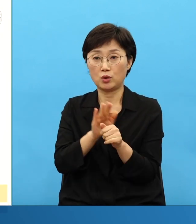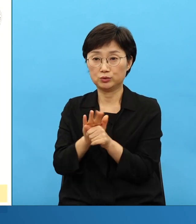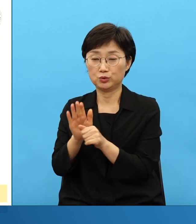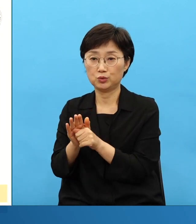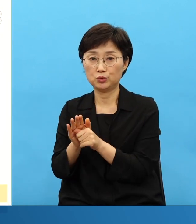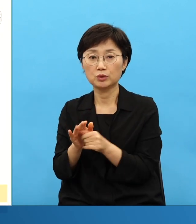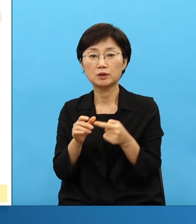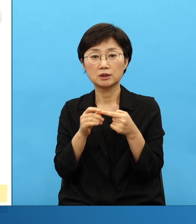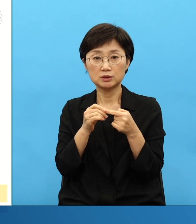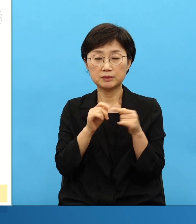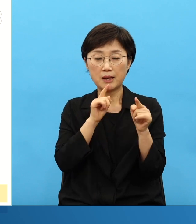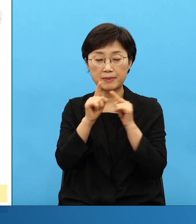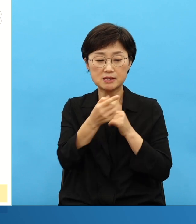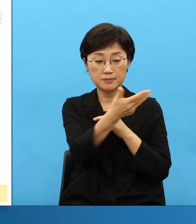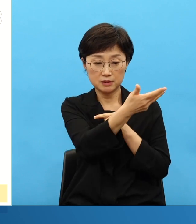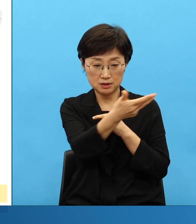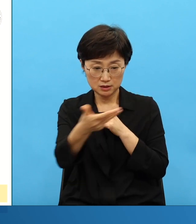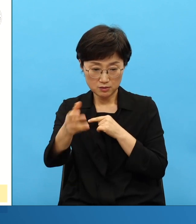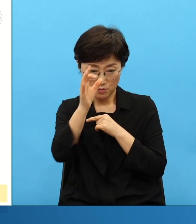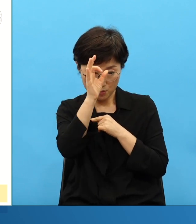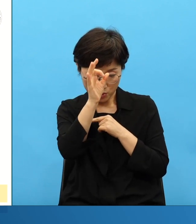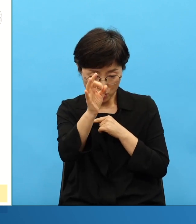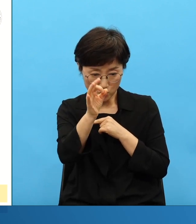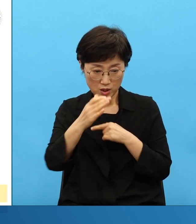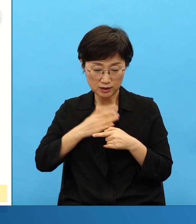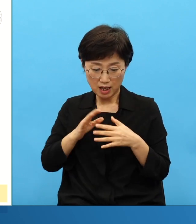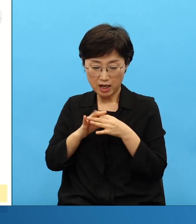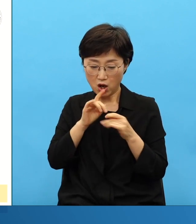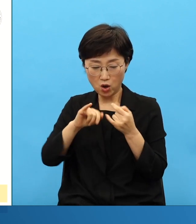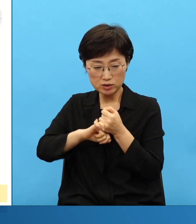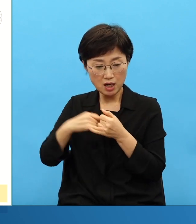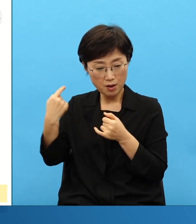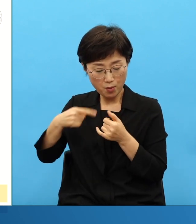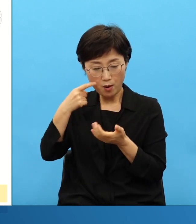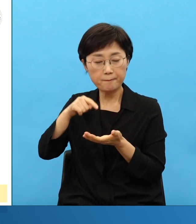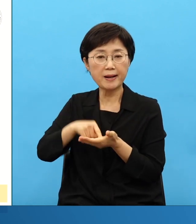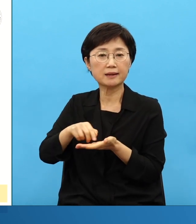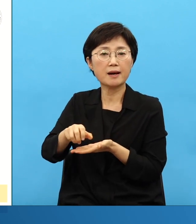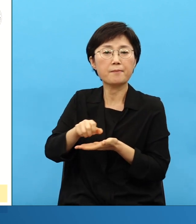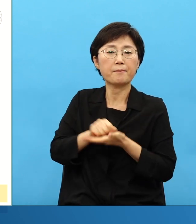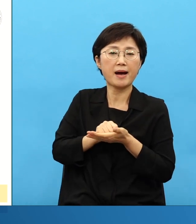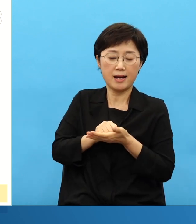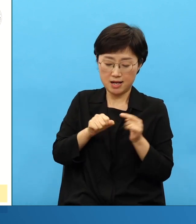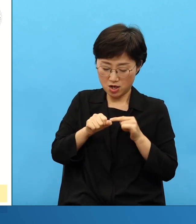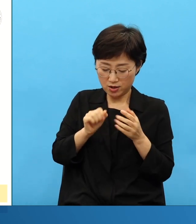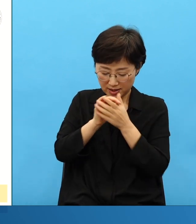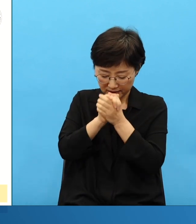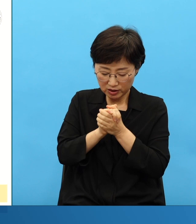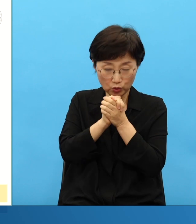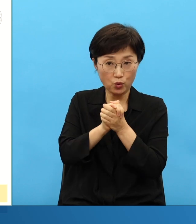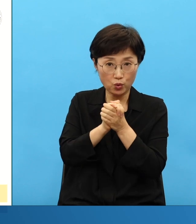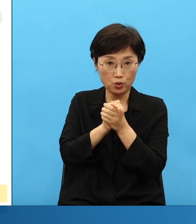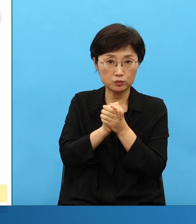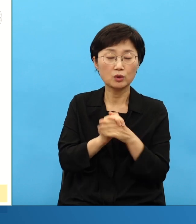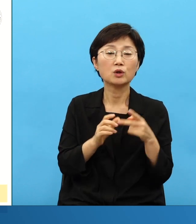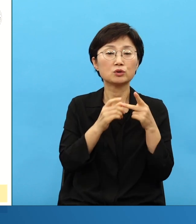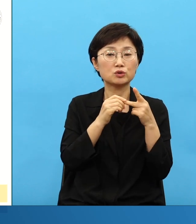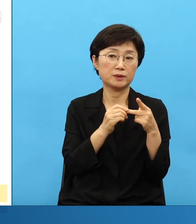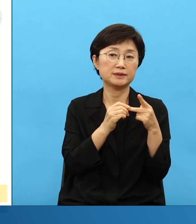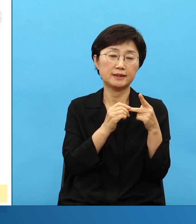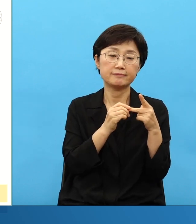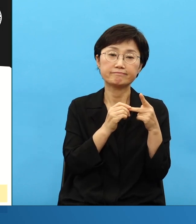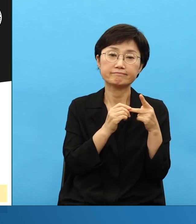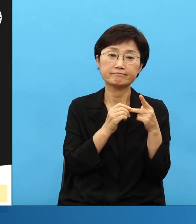번째로는 말씀의 전체 흐름을 보고 나의 언약을 발견하여 행복한 기도 속으로 들어가는 메시지 로드. 두